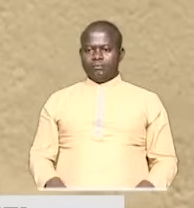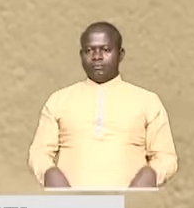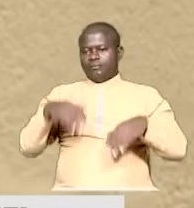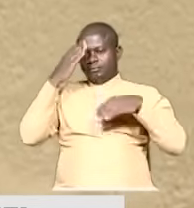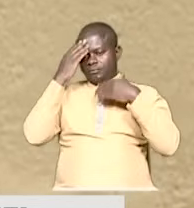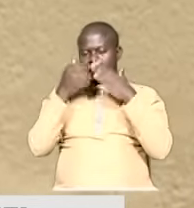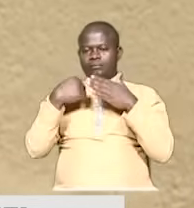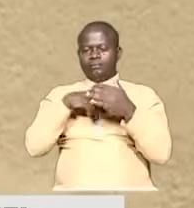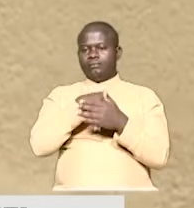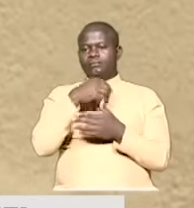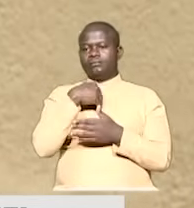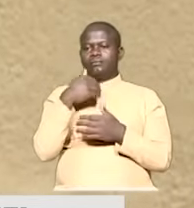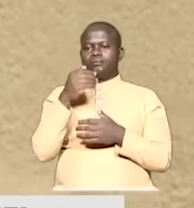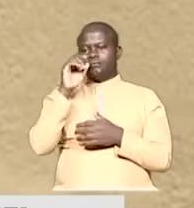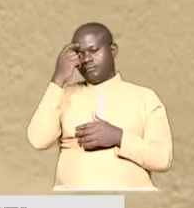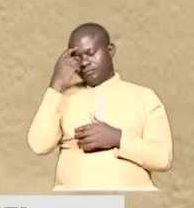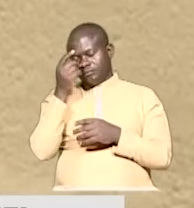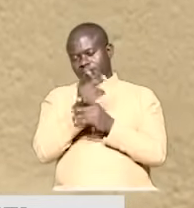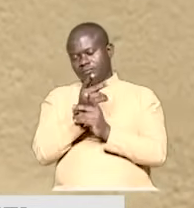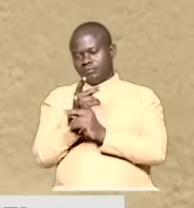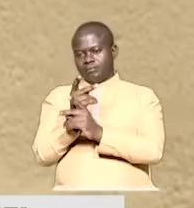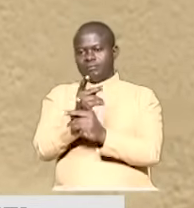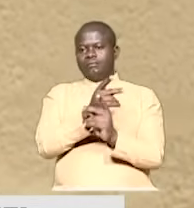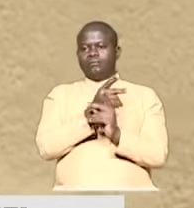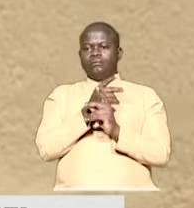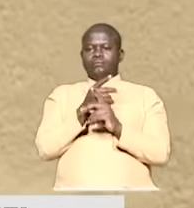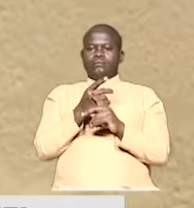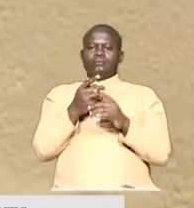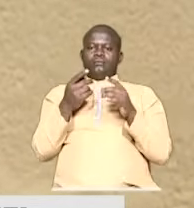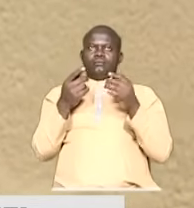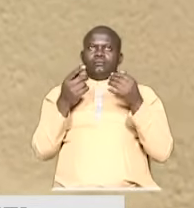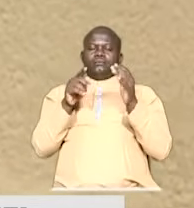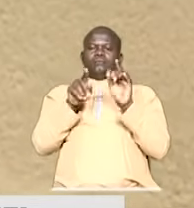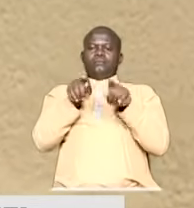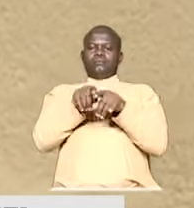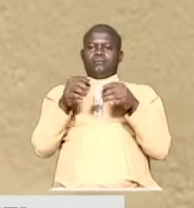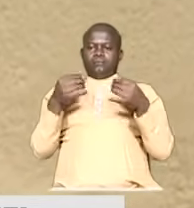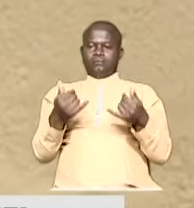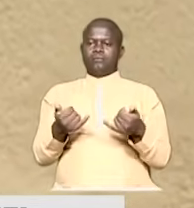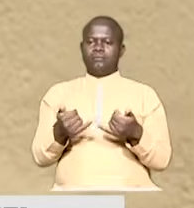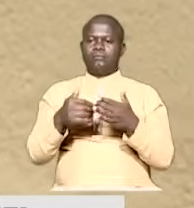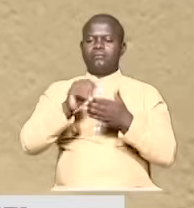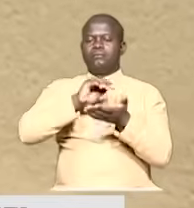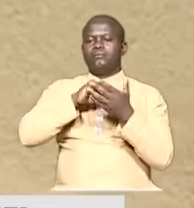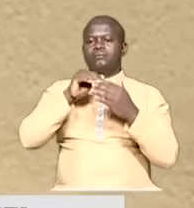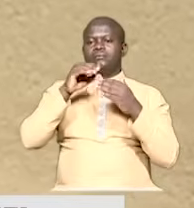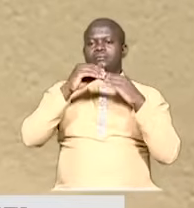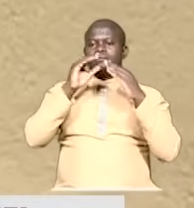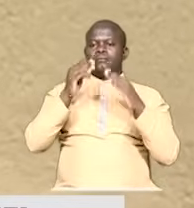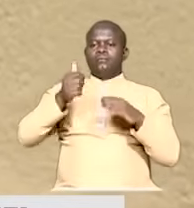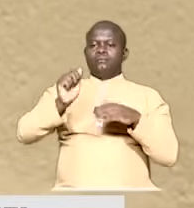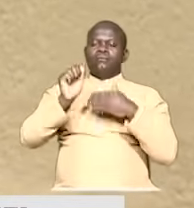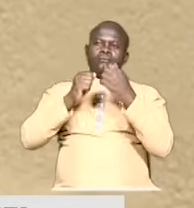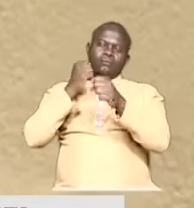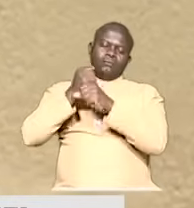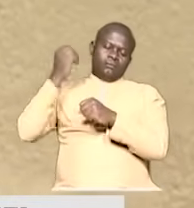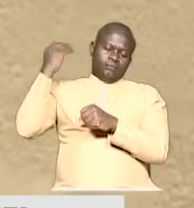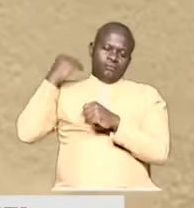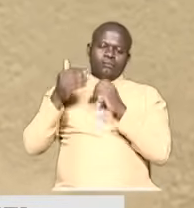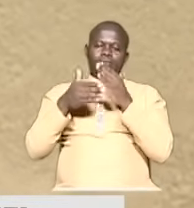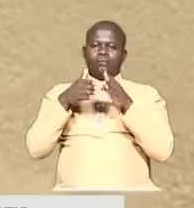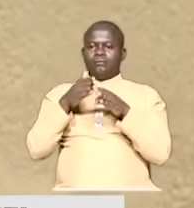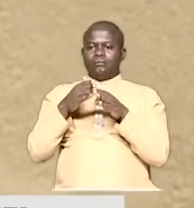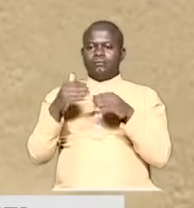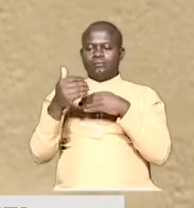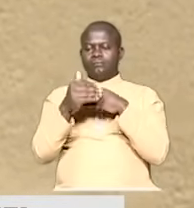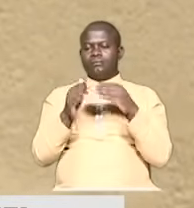dufite leta itwitaho nk'ubu ku kigo mbere umuyobozi ba mwaka ushize bubatse ibyumba